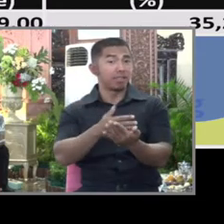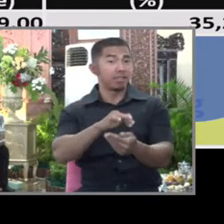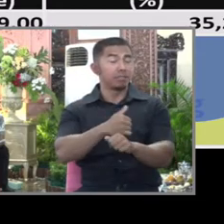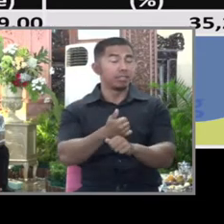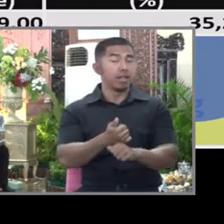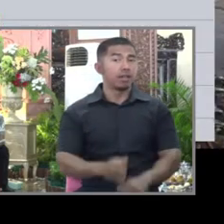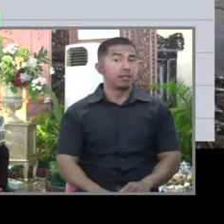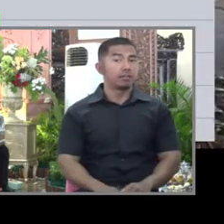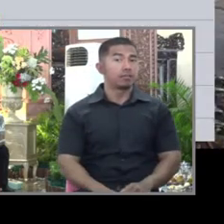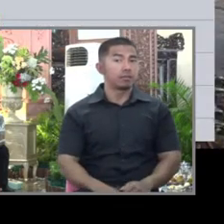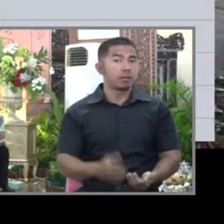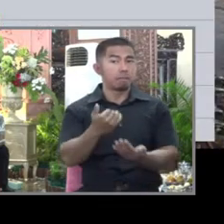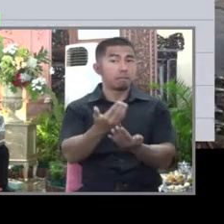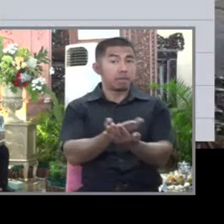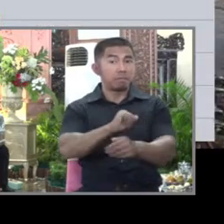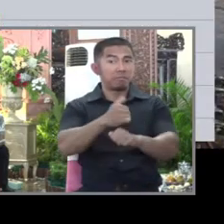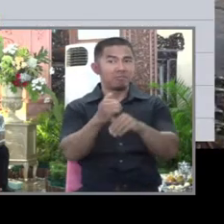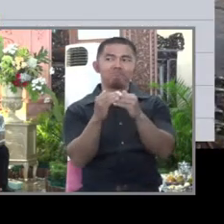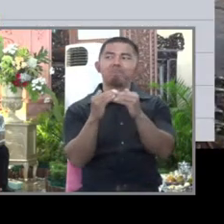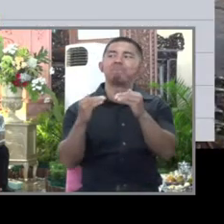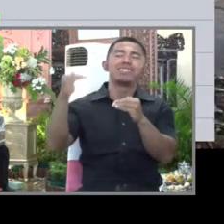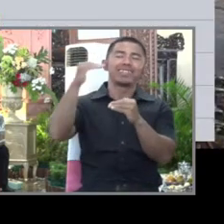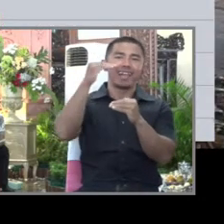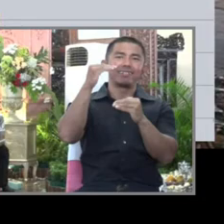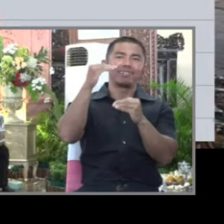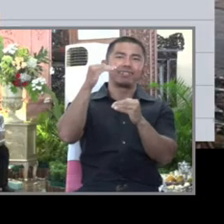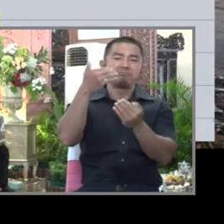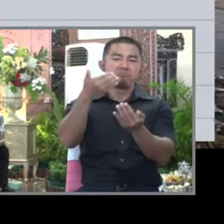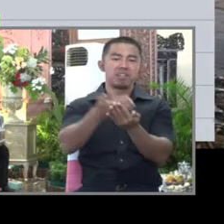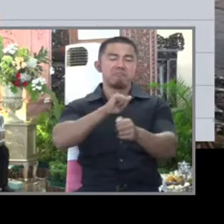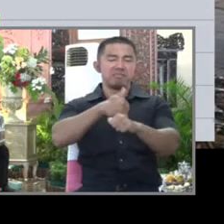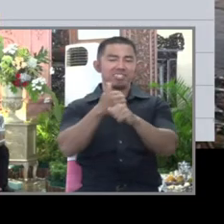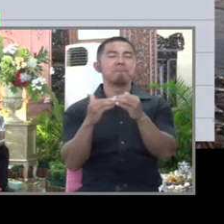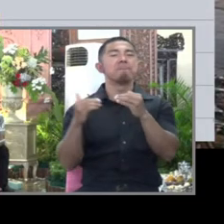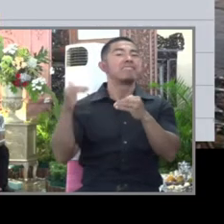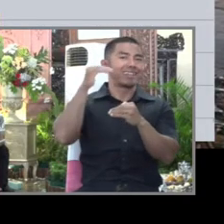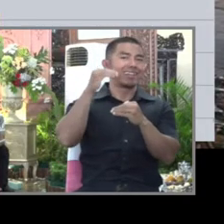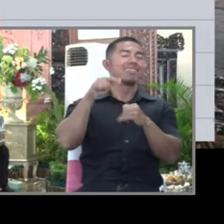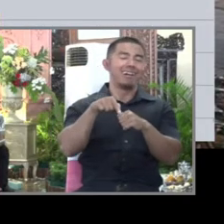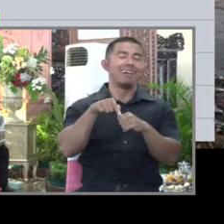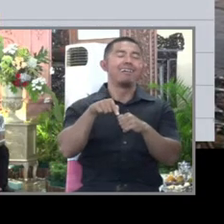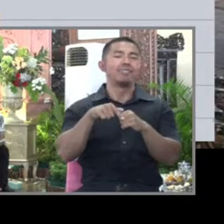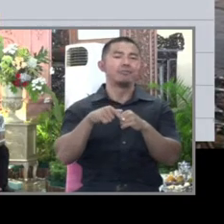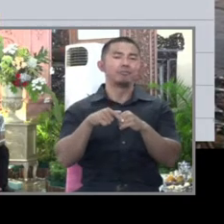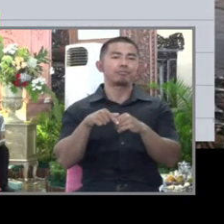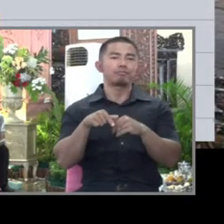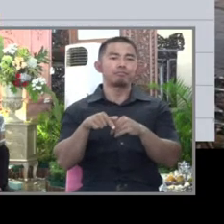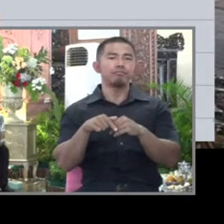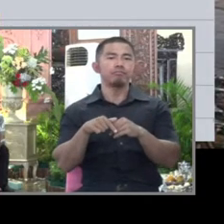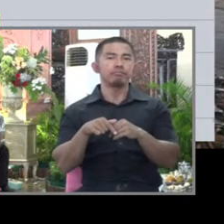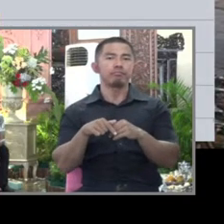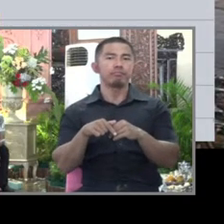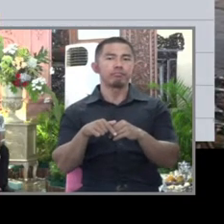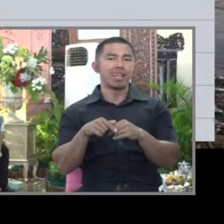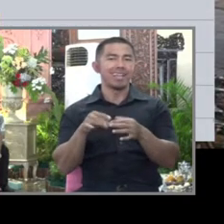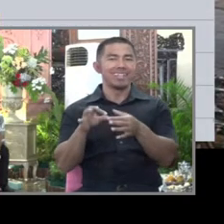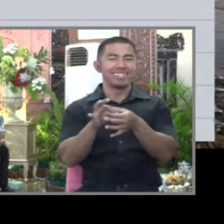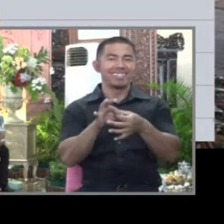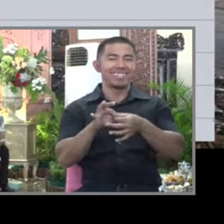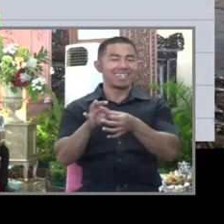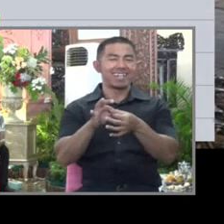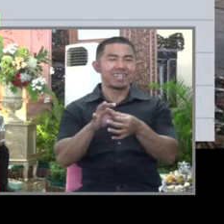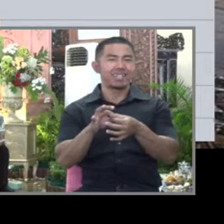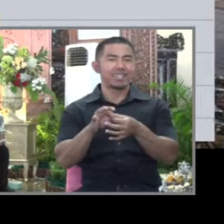bisa meningkat dan pendapatannya bisa meningkat Sehingga dalam hal ini terkait dengan